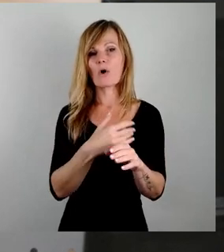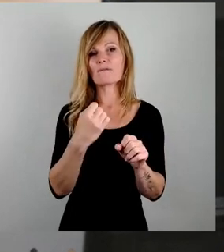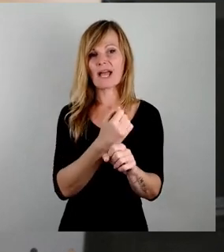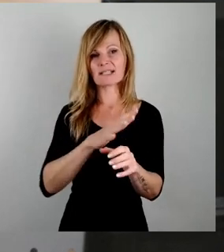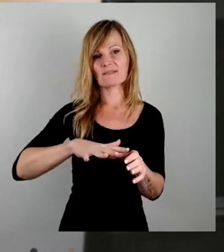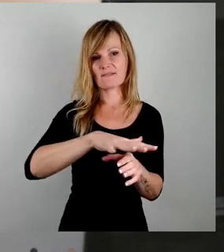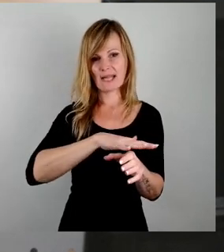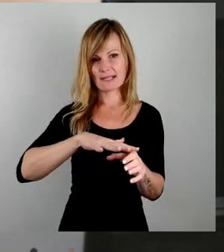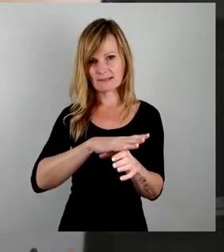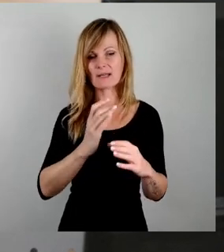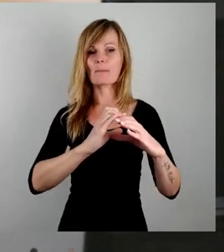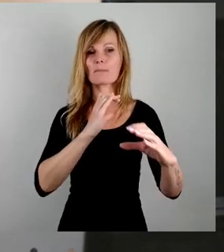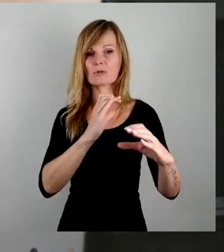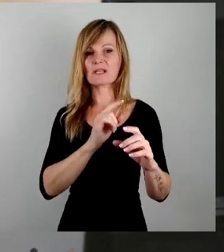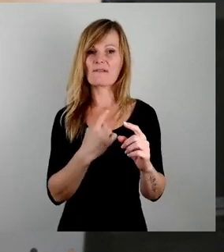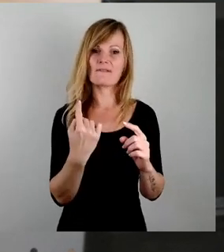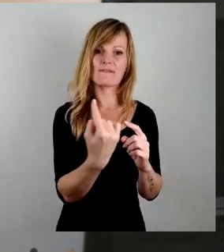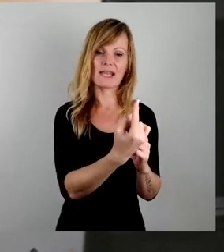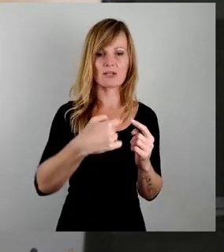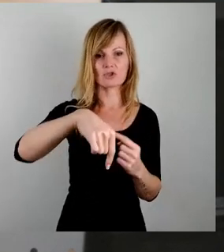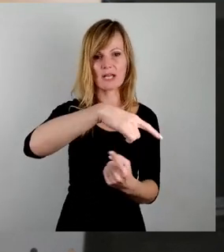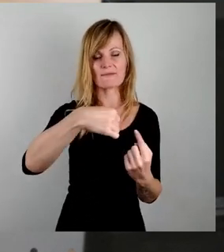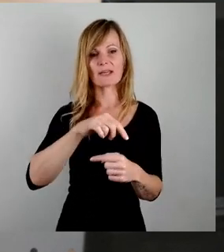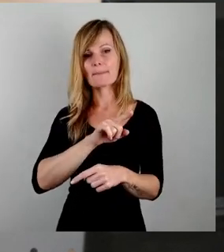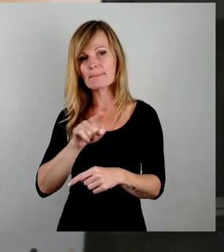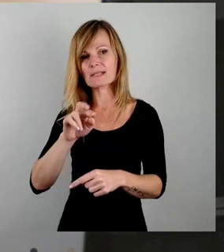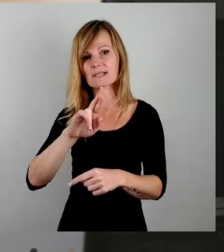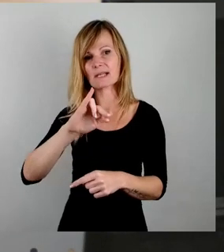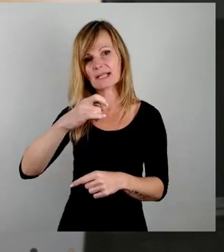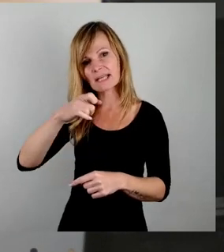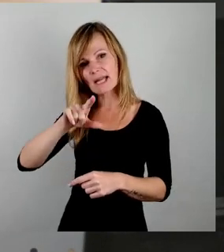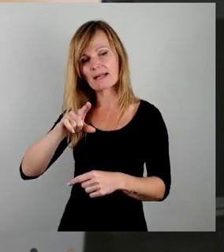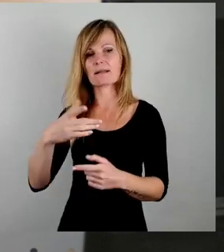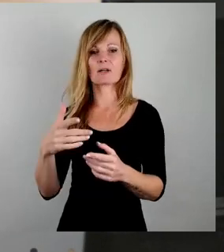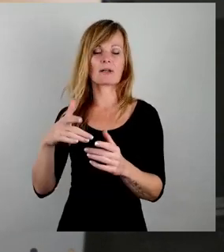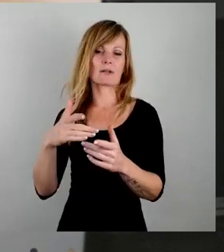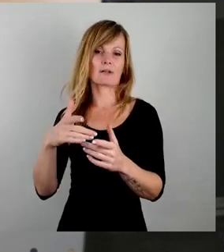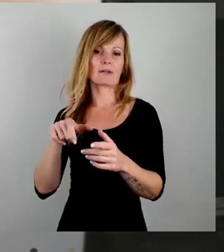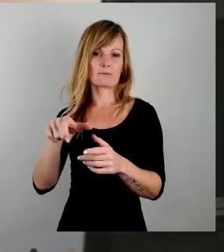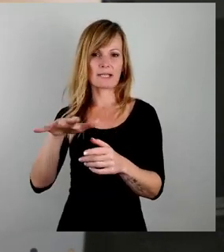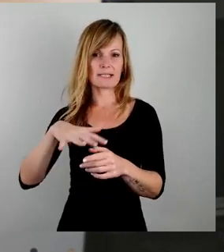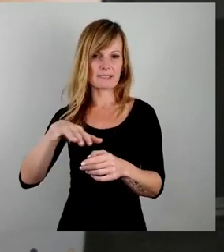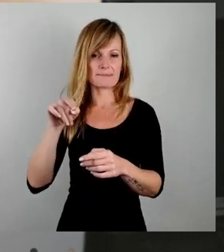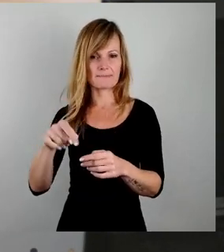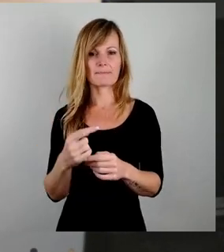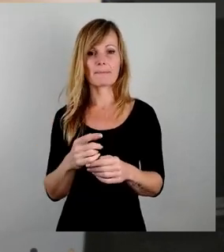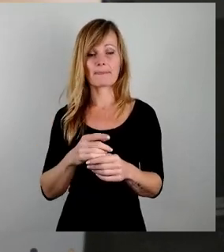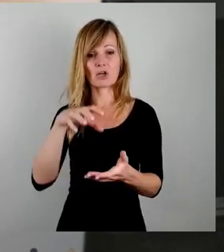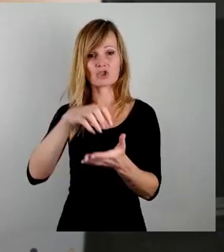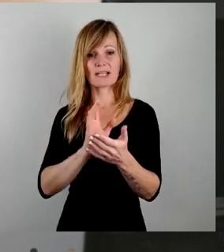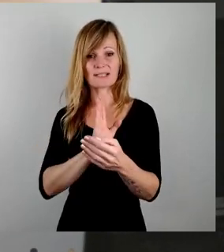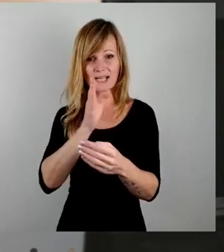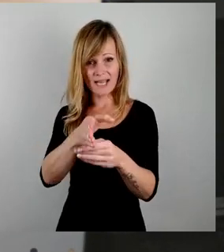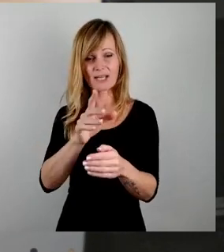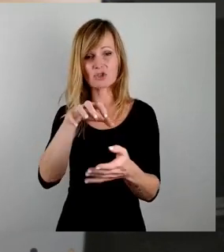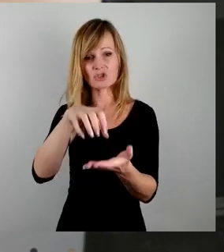Buswendeschleife, bis zum Riegelplatz, stadteinwärts als auch stadtauswärts. Der Belag dieser Straße